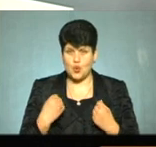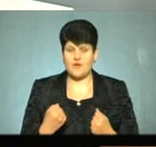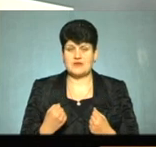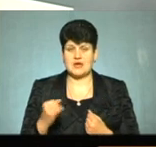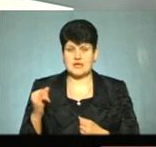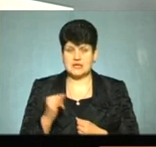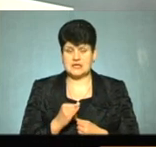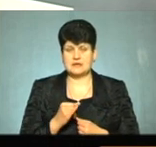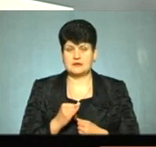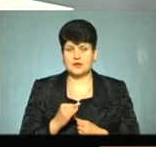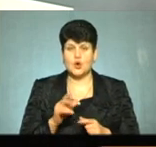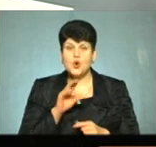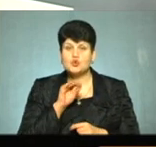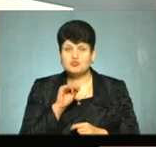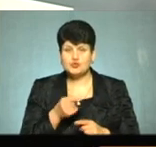і